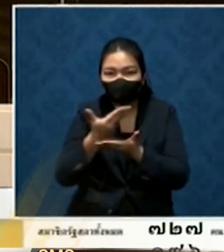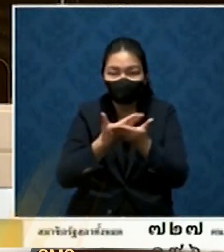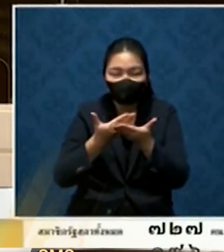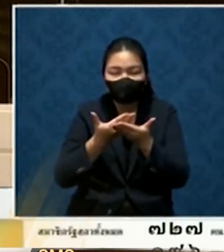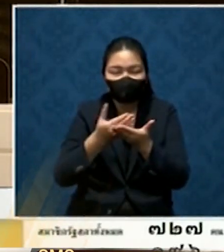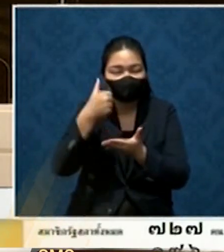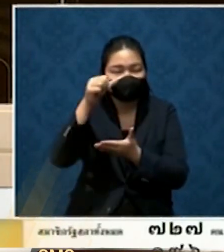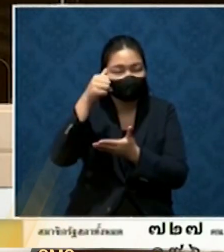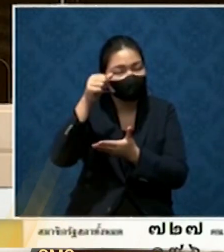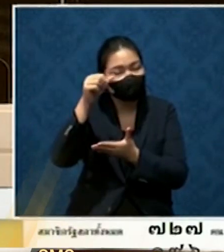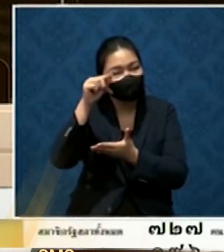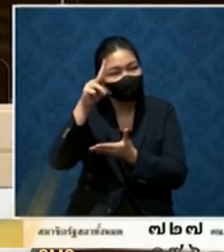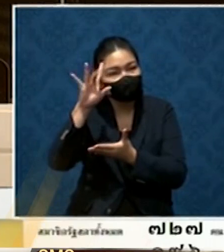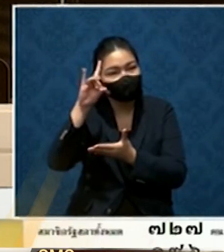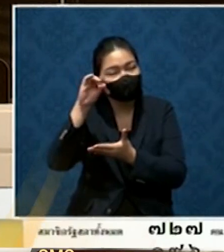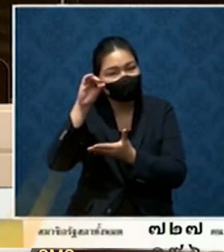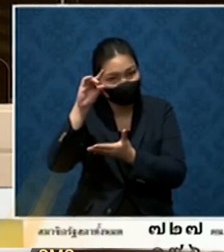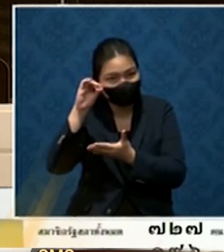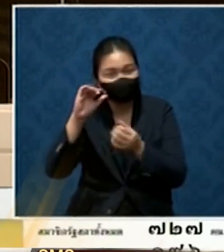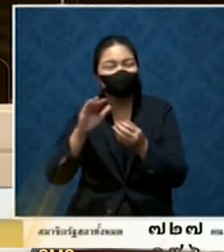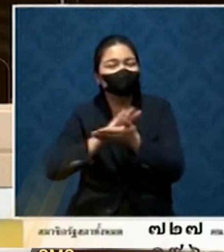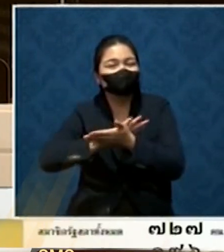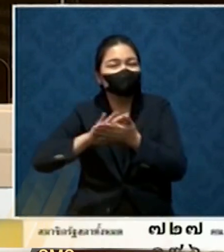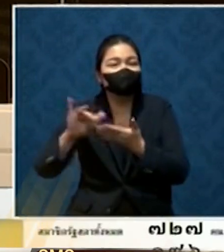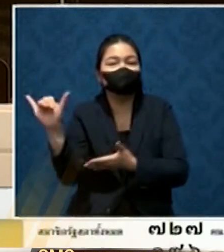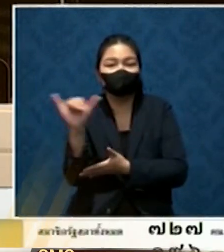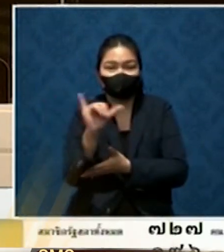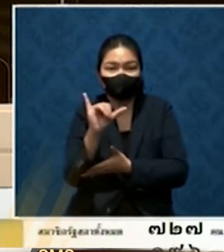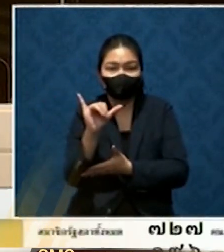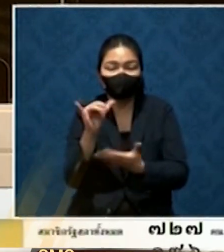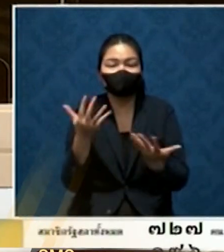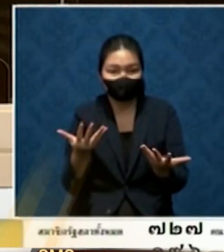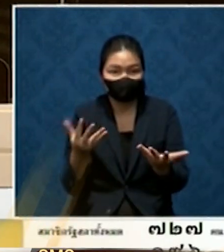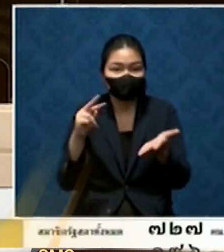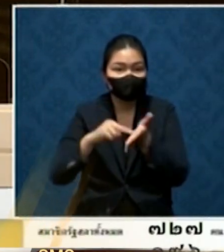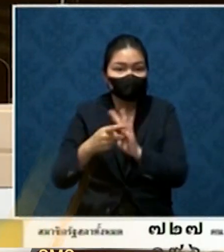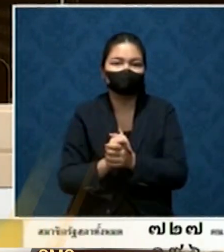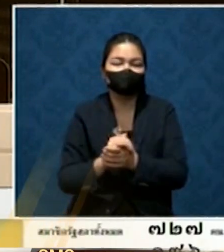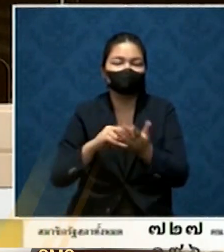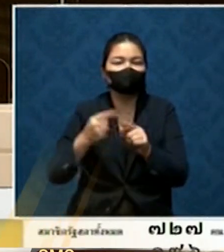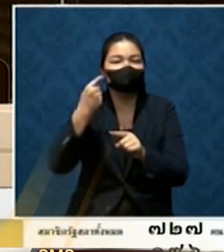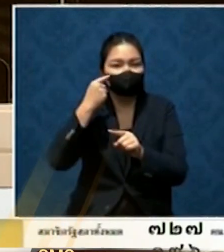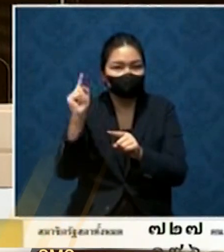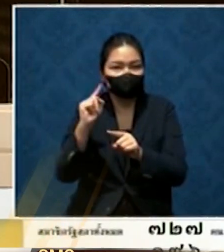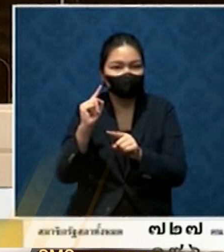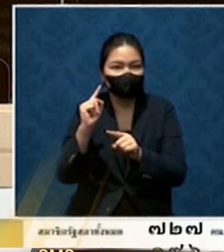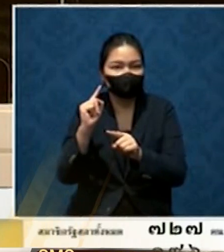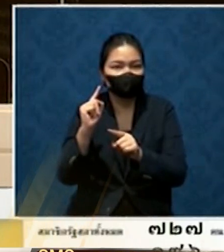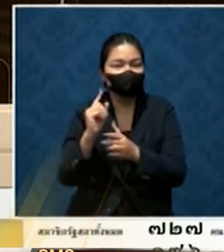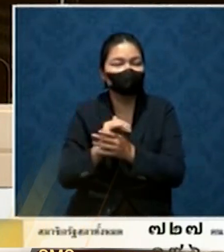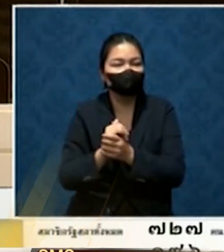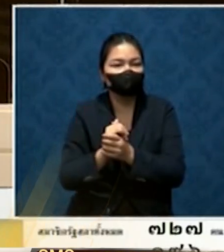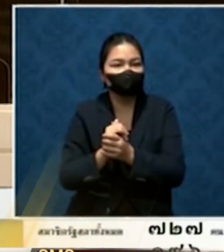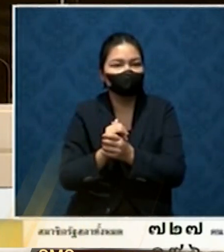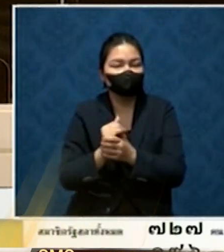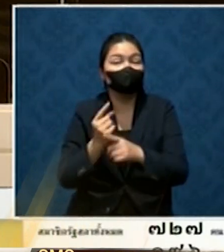วันตามกฎหมายและข้อบังคับนั้นก็ถือว่าเราให้ความเห็นชอบหรือฉบับของคณะรั